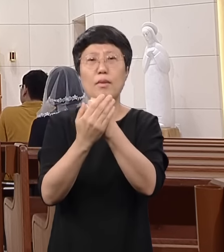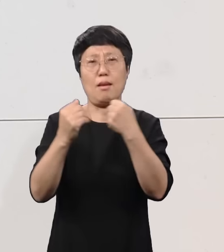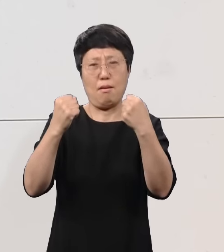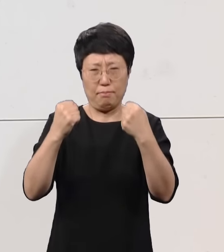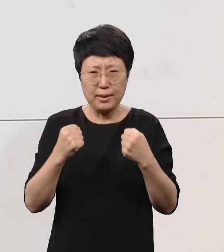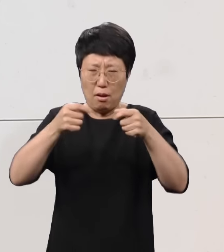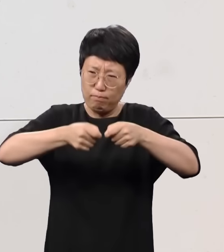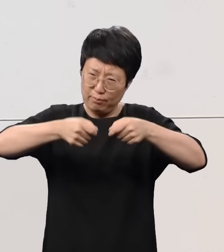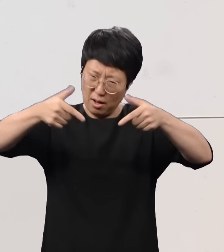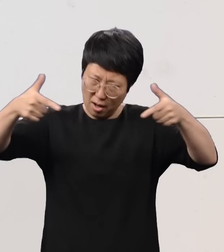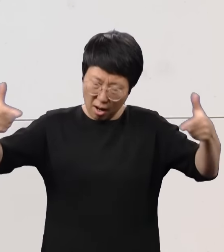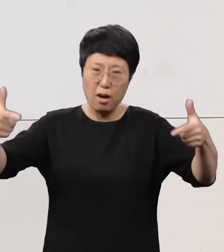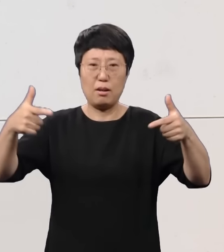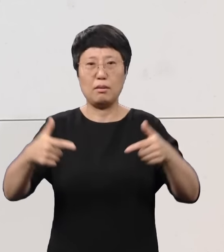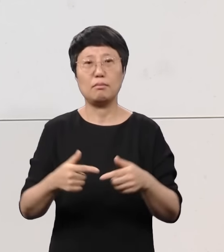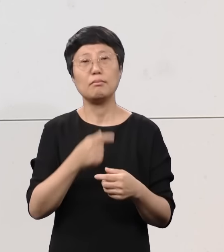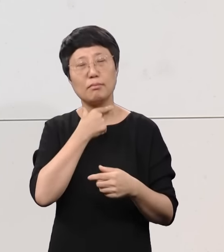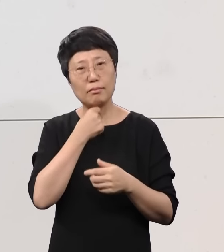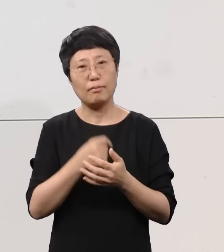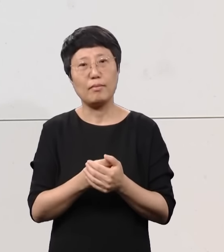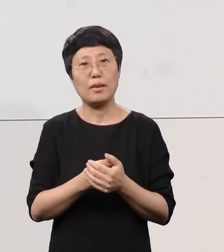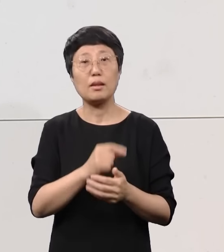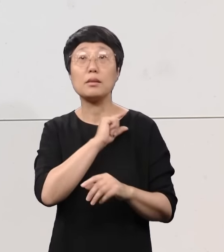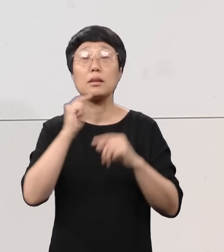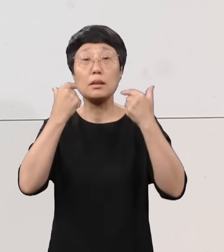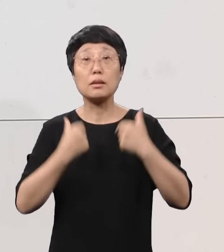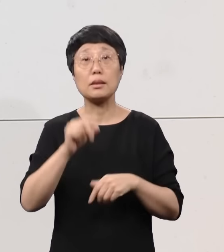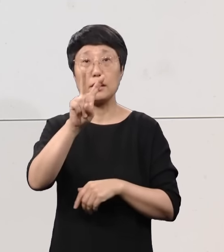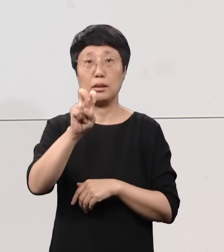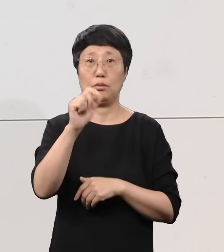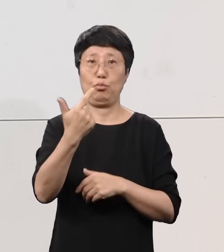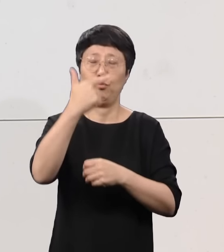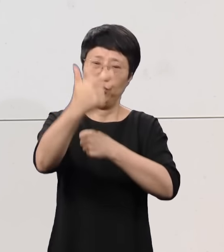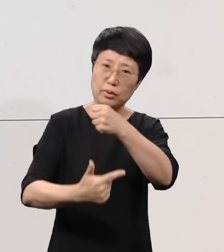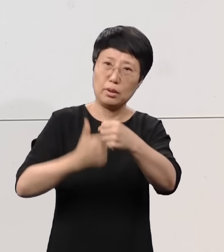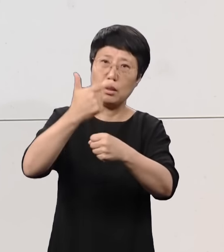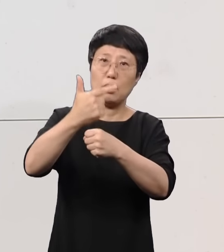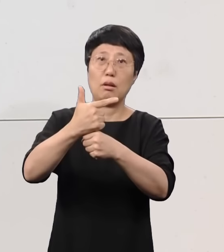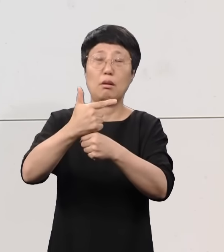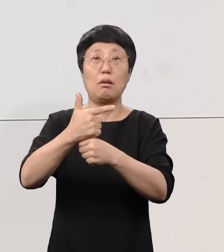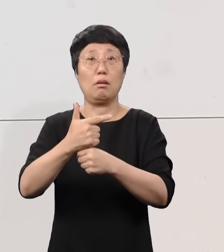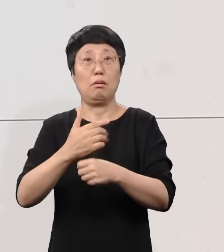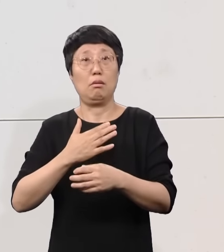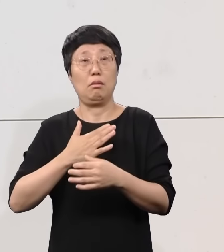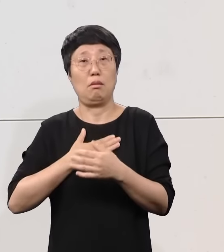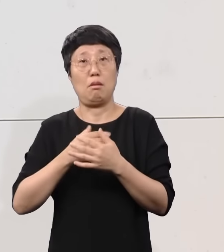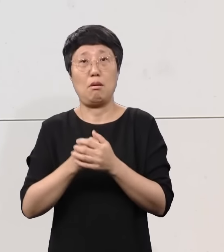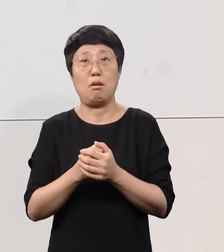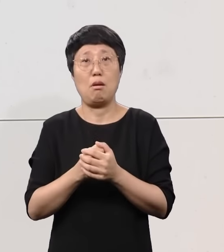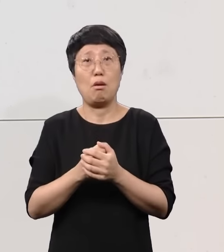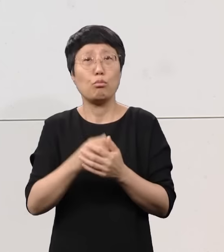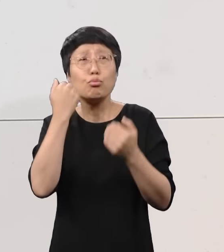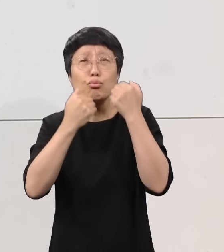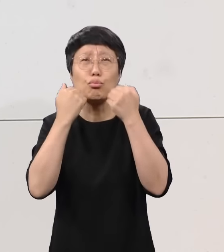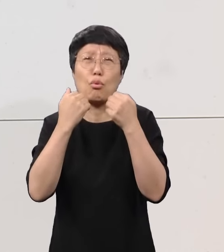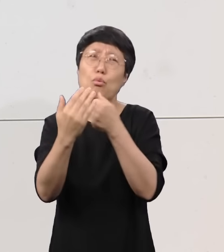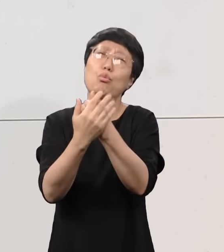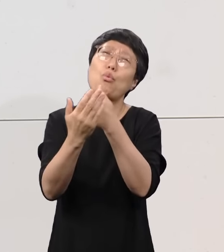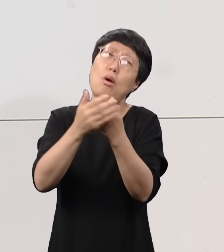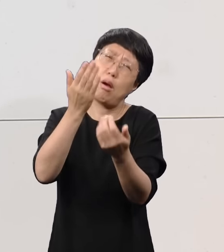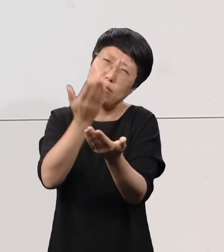좋겠습니다 사제 26년을 살아가는 저에게 누군가에게 도움을 청한다는 일은 참으로